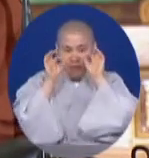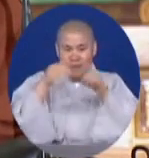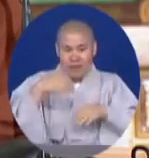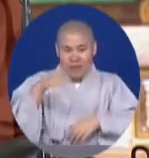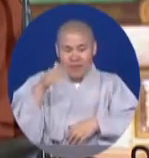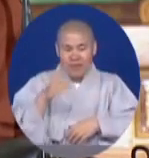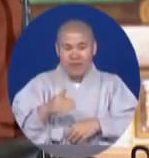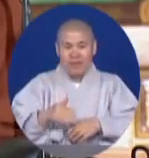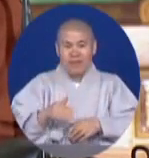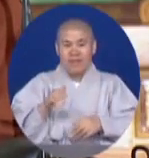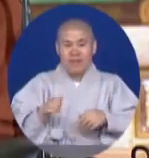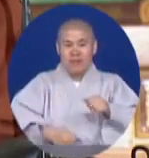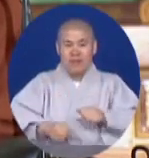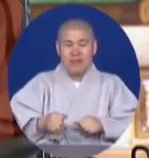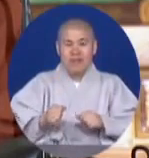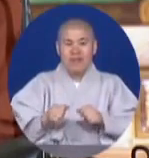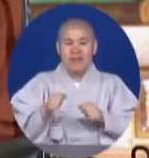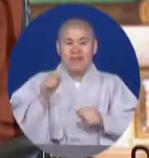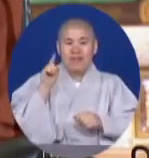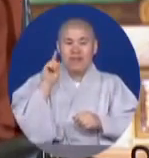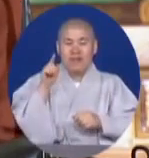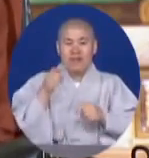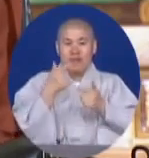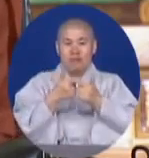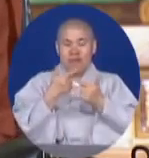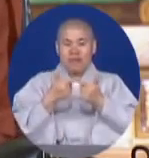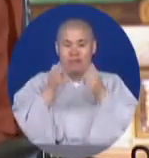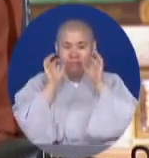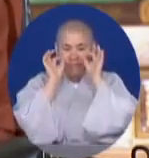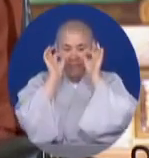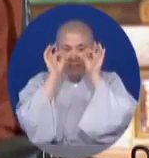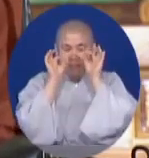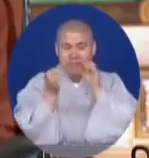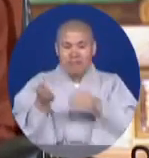다리를 번쩍 들어서 부산을 쳐다봤습니다.